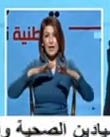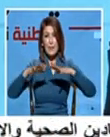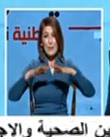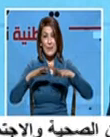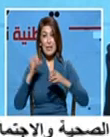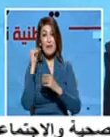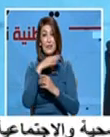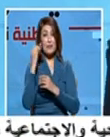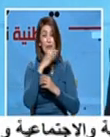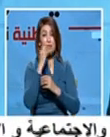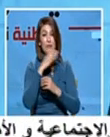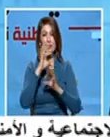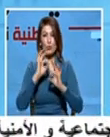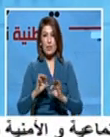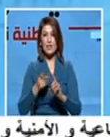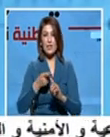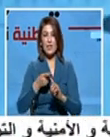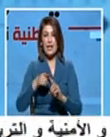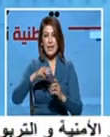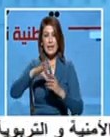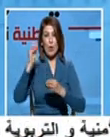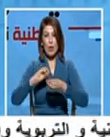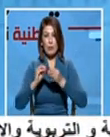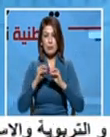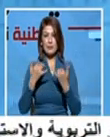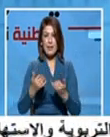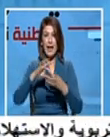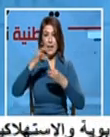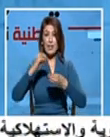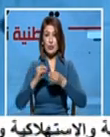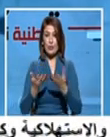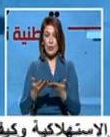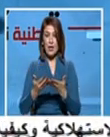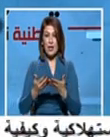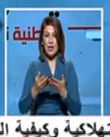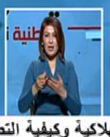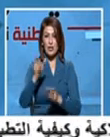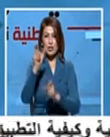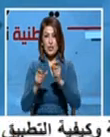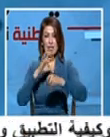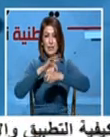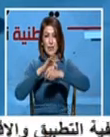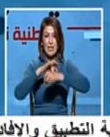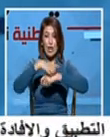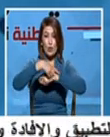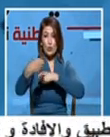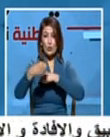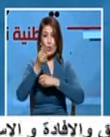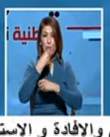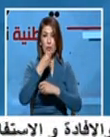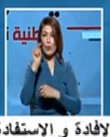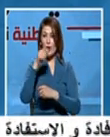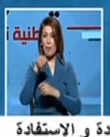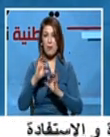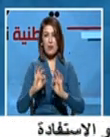بروسيدور سريع انه المريض يوصل له دواه وين هو. احنا باش نعملوا وننسجموا مع جميع الاجراءات المتعلقه